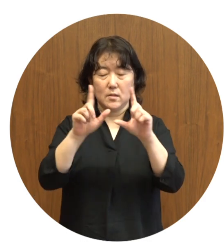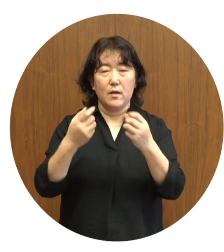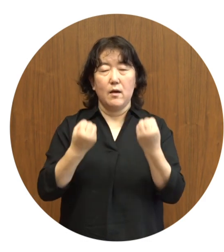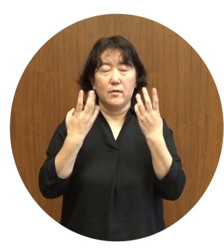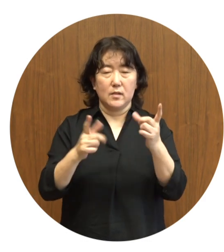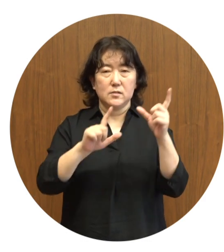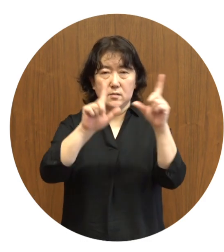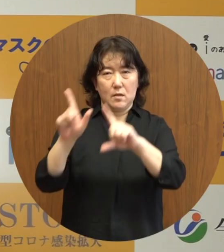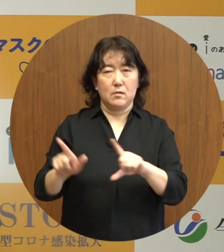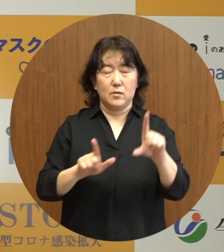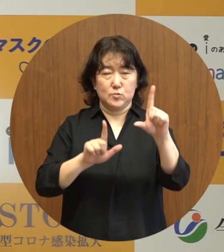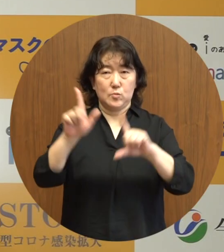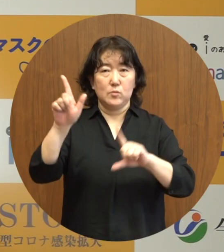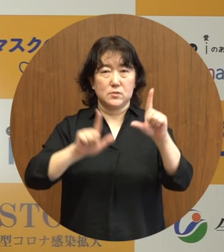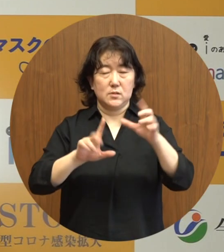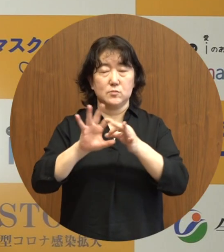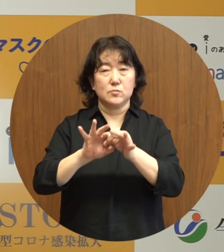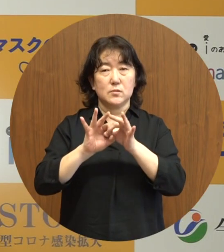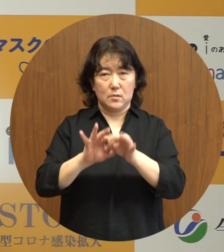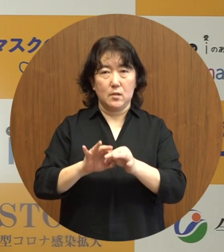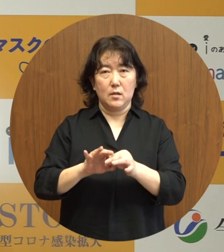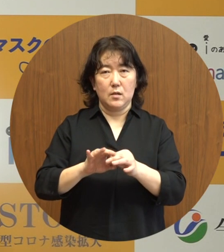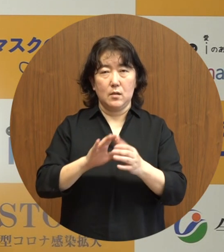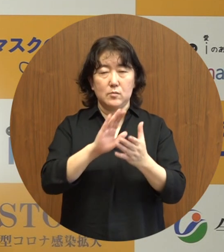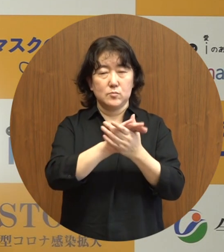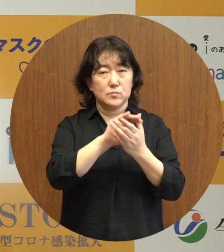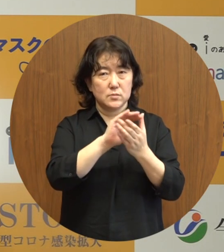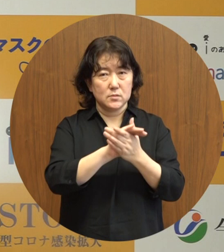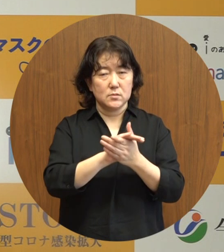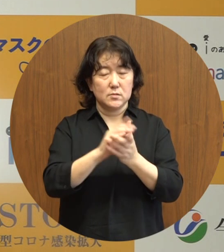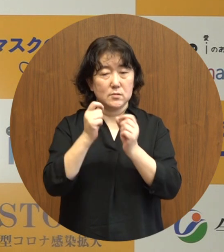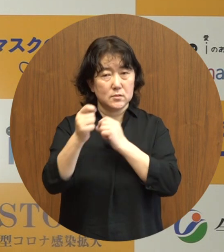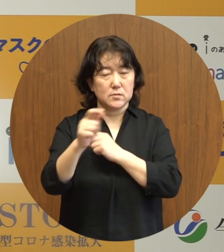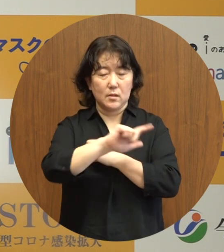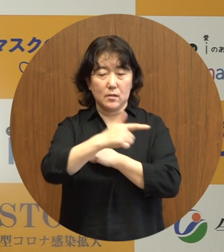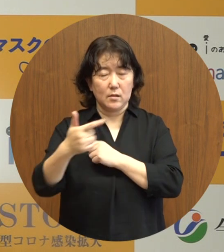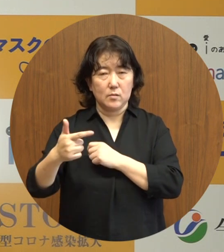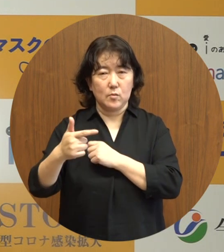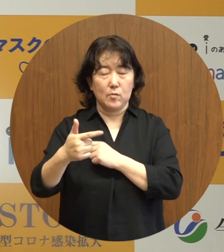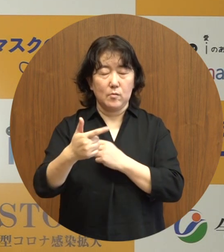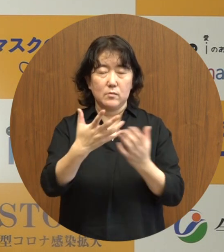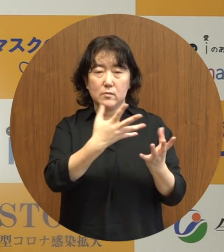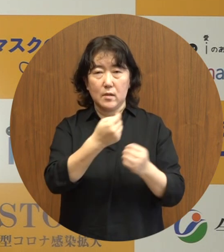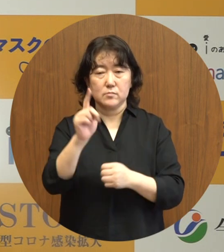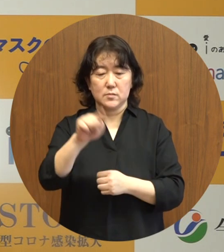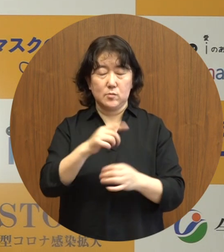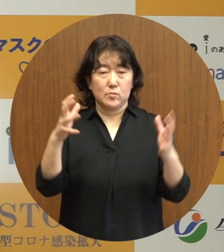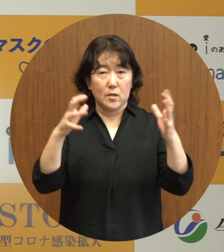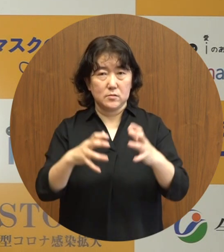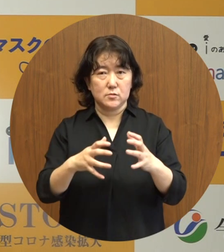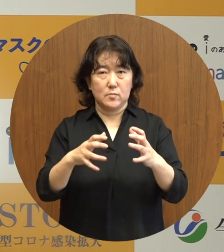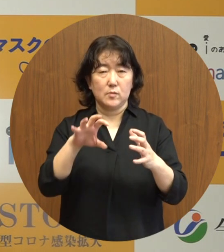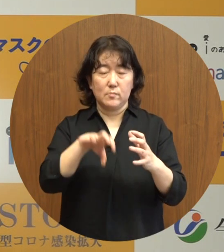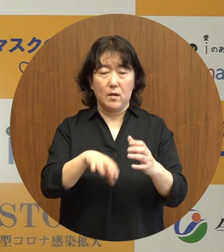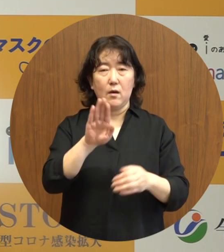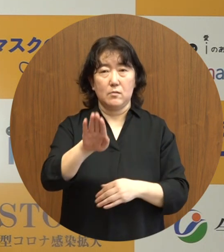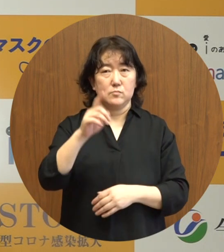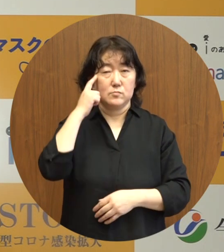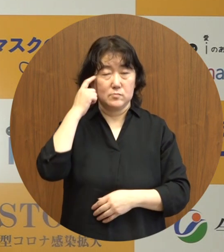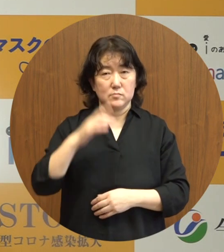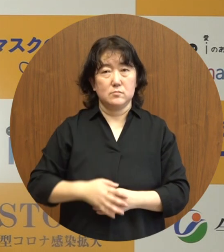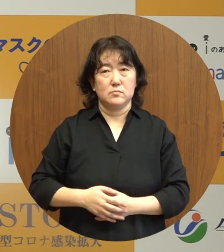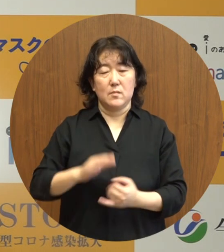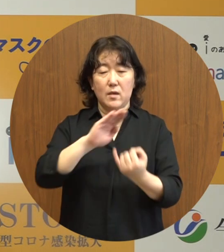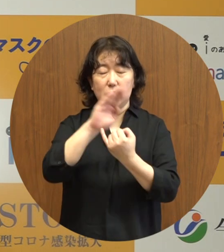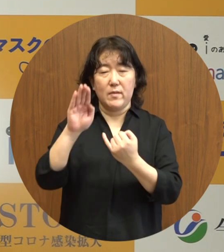。友人やご親戚など多くの方が集まる機会が増えると思われますが、県